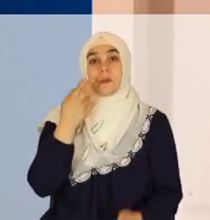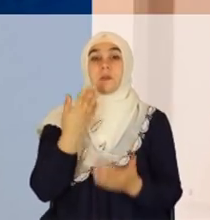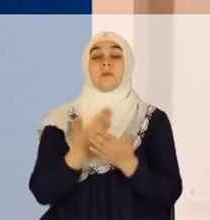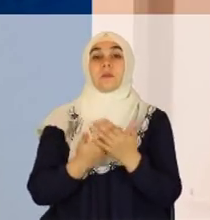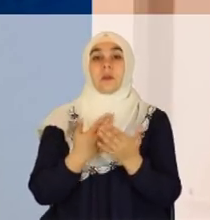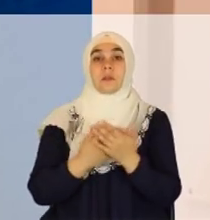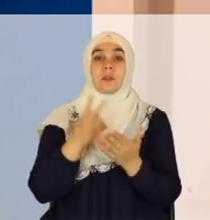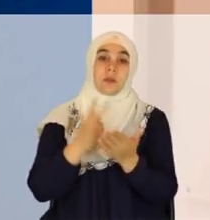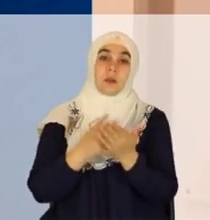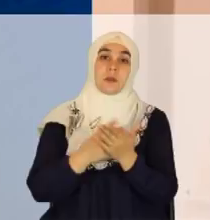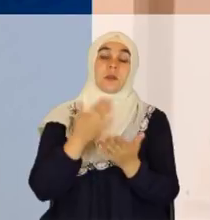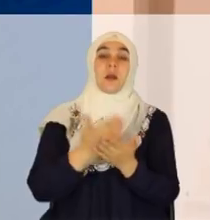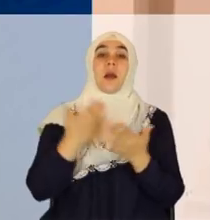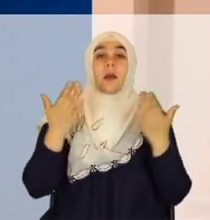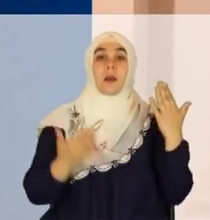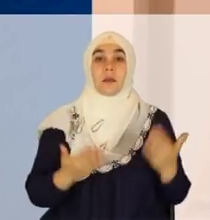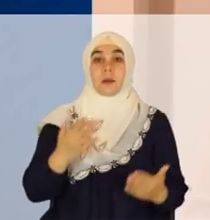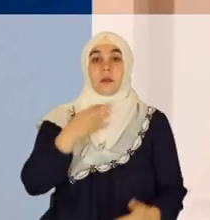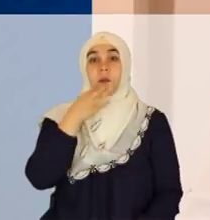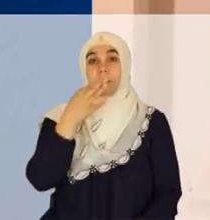keltiradi. Aytadilarki,